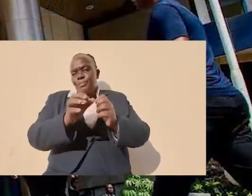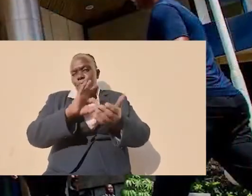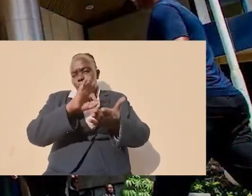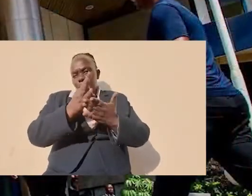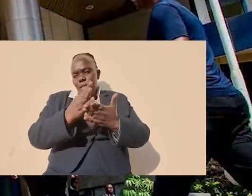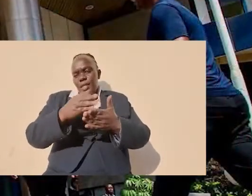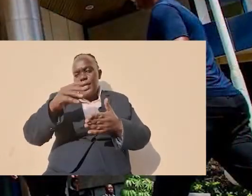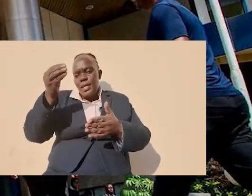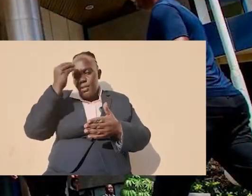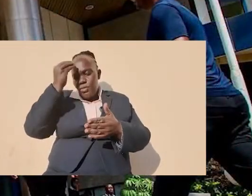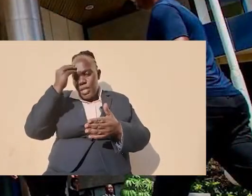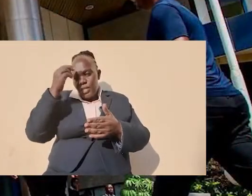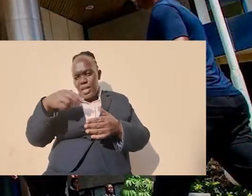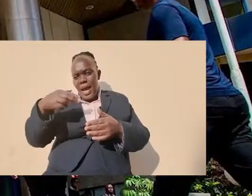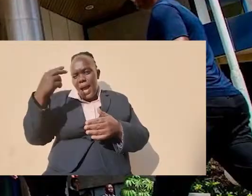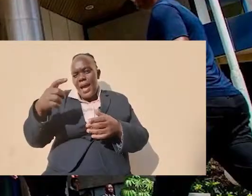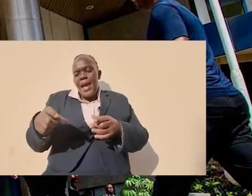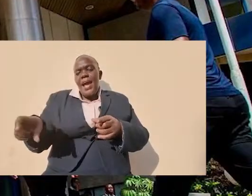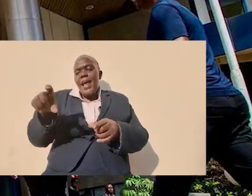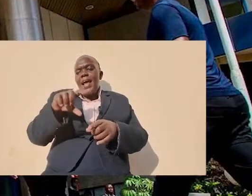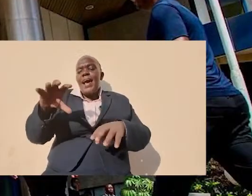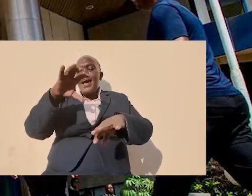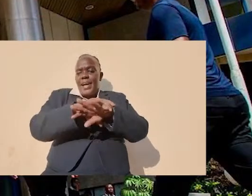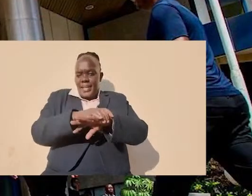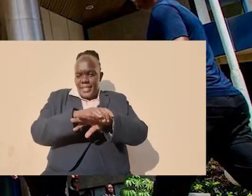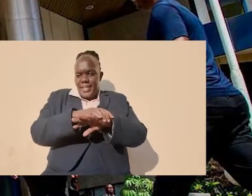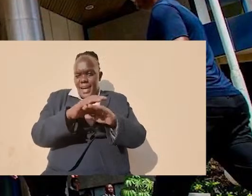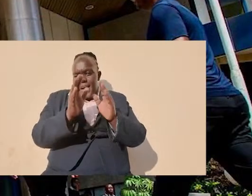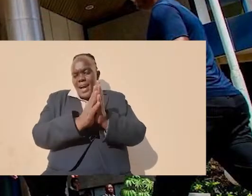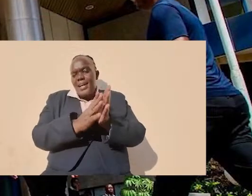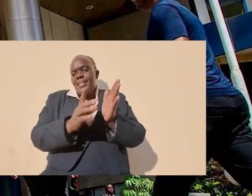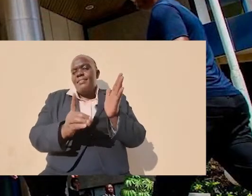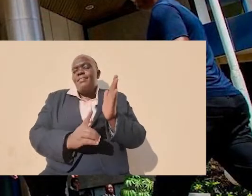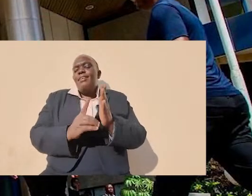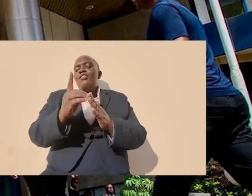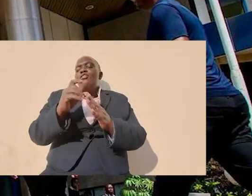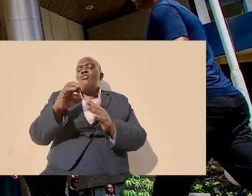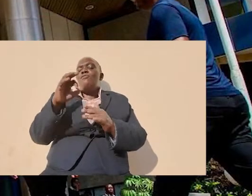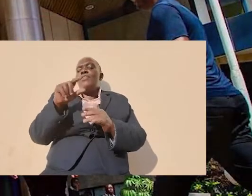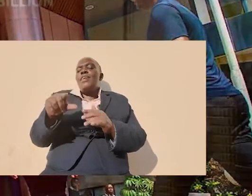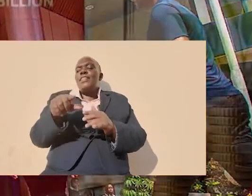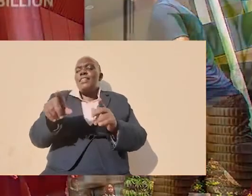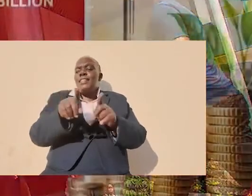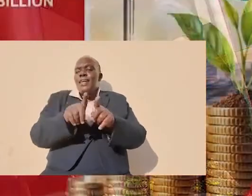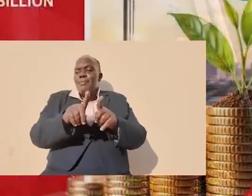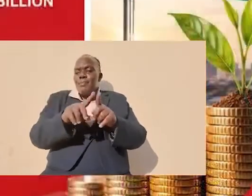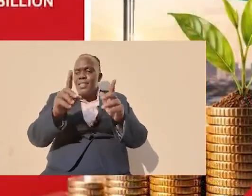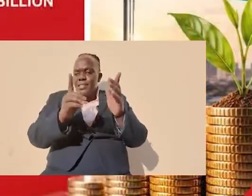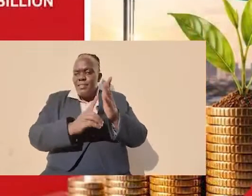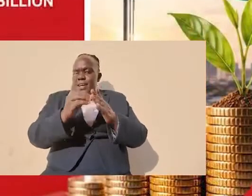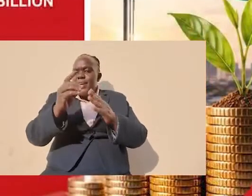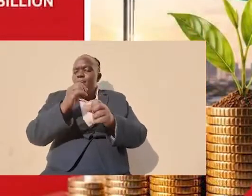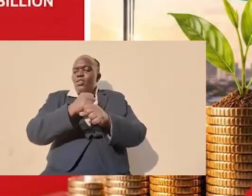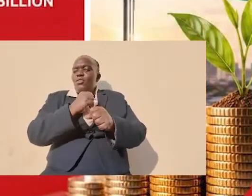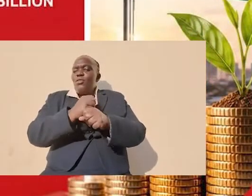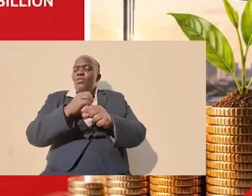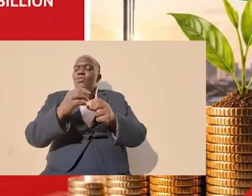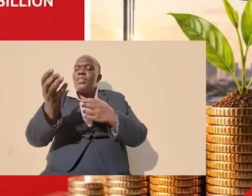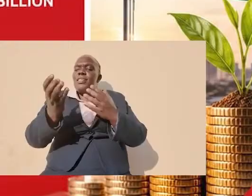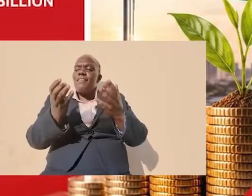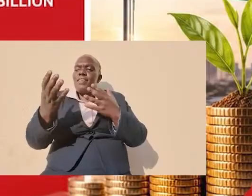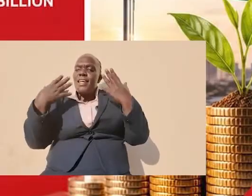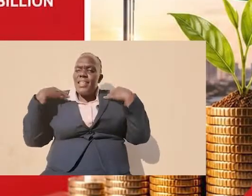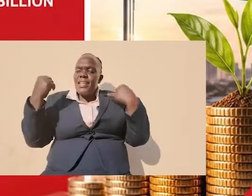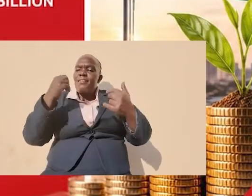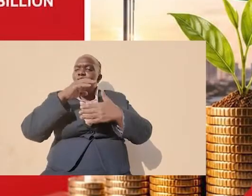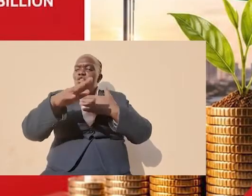huku usajili wa Social Health Authority ukifikia Wakenya milioni 32. Ripoti ya Umoja wa Mataifa